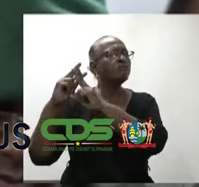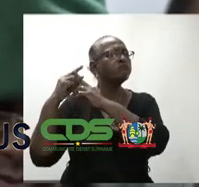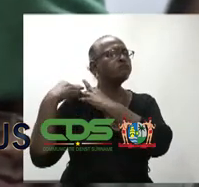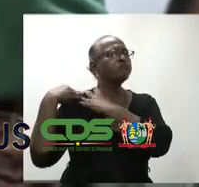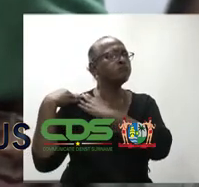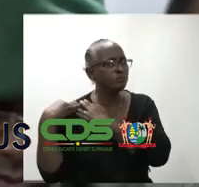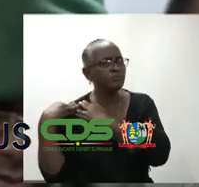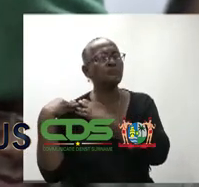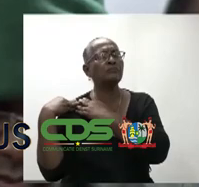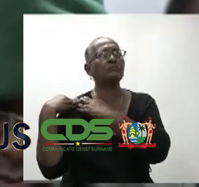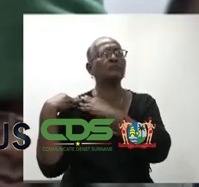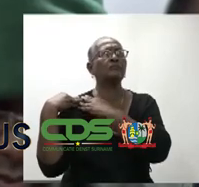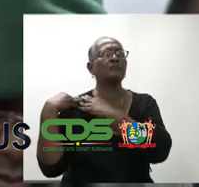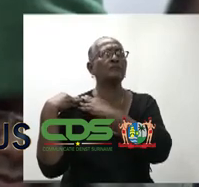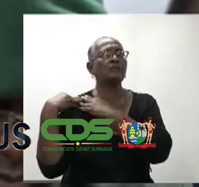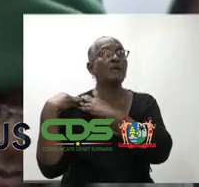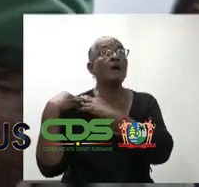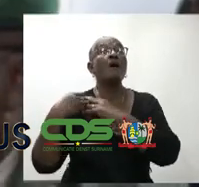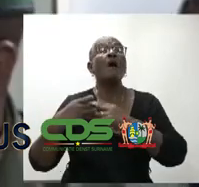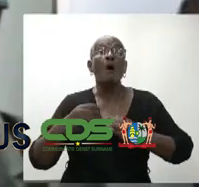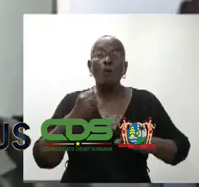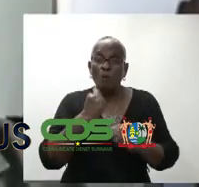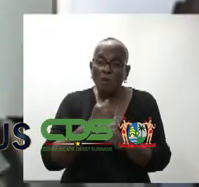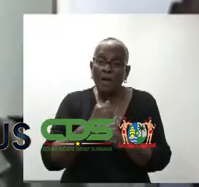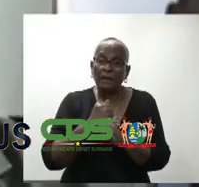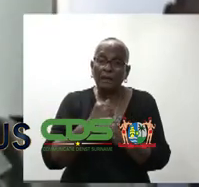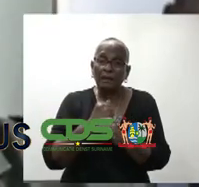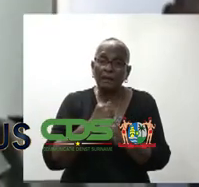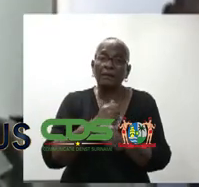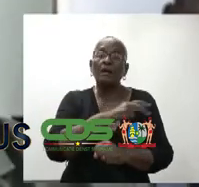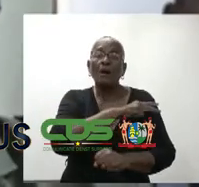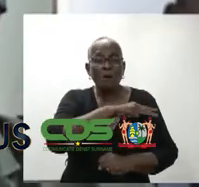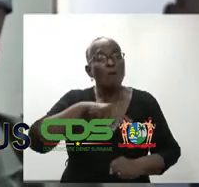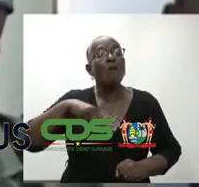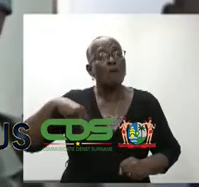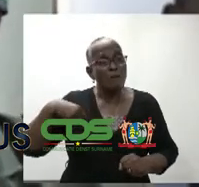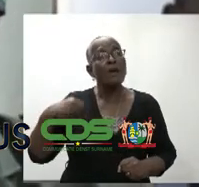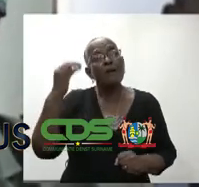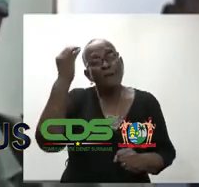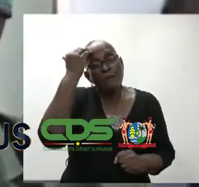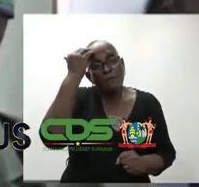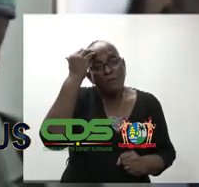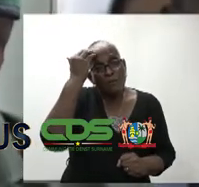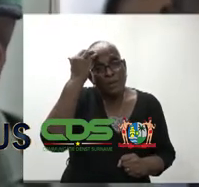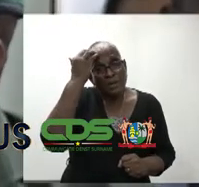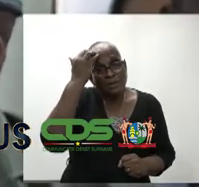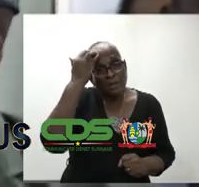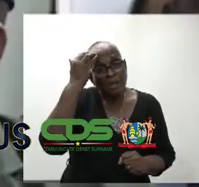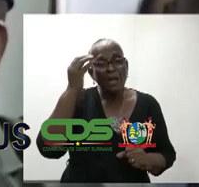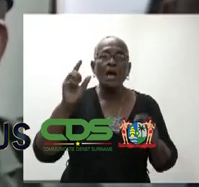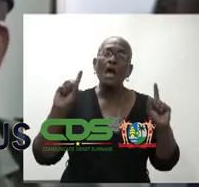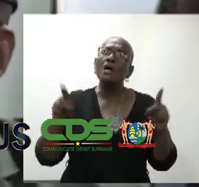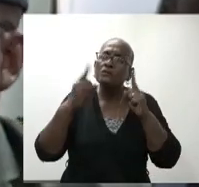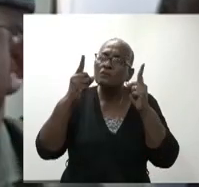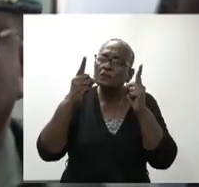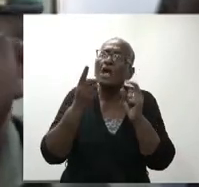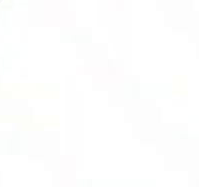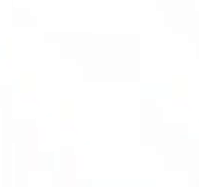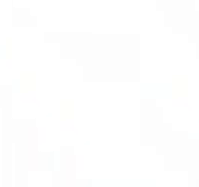gelegd. Een taak die wij vastberaden en met succes gaan afronden.